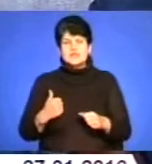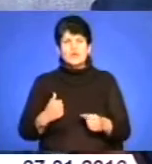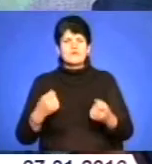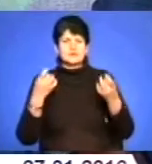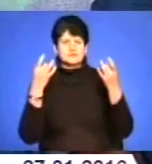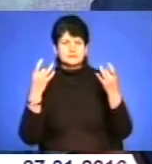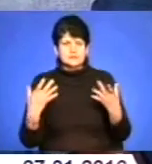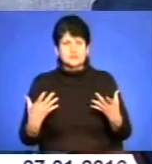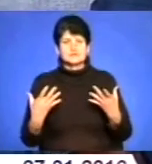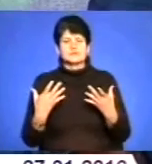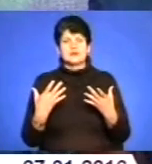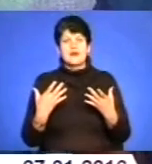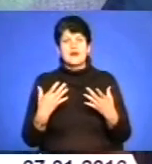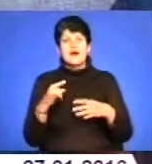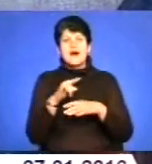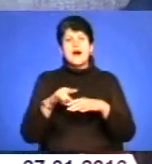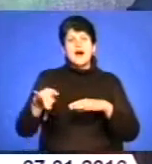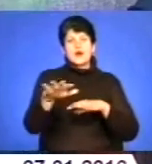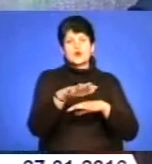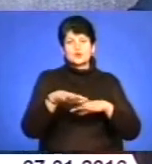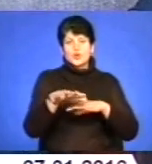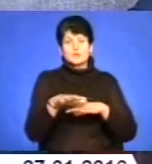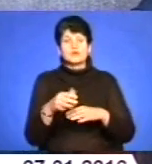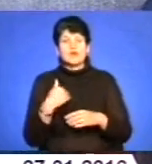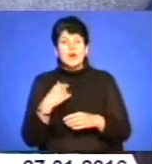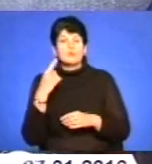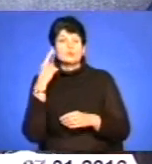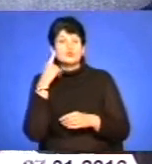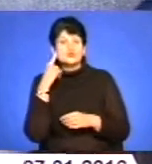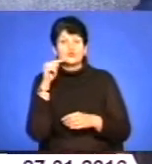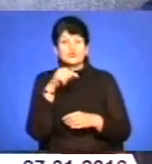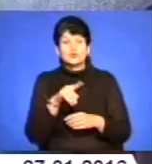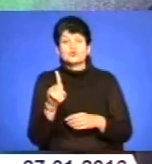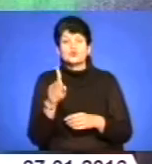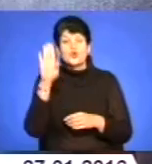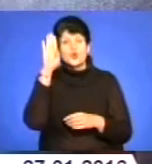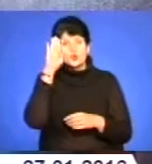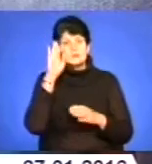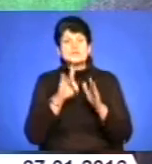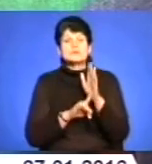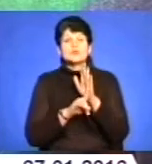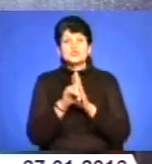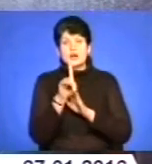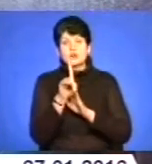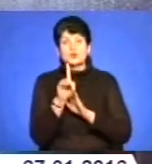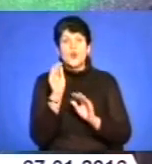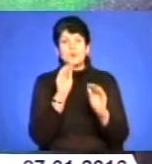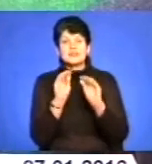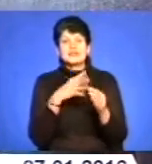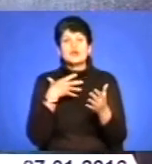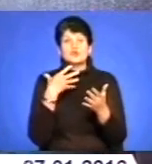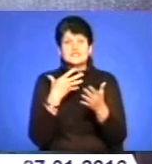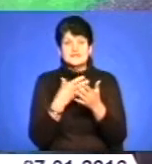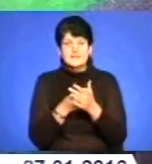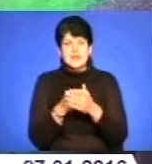цивільних аеродромів. Тут докер я почув, що хлопці, спочатку обладнайте свій аеродром. Не